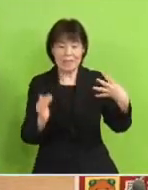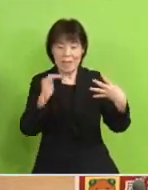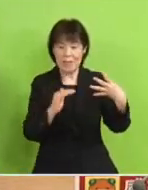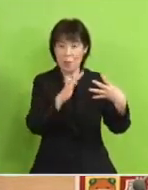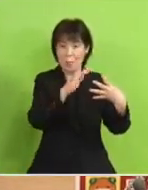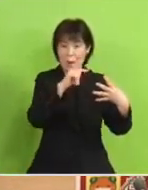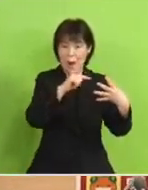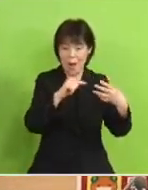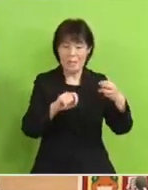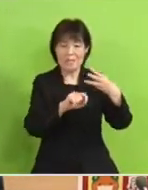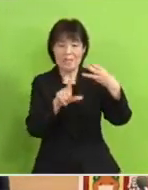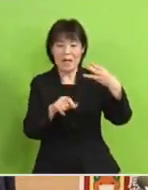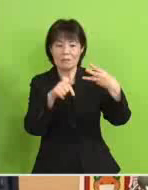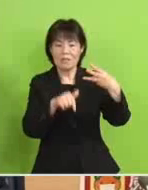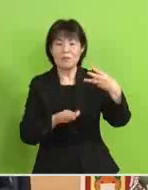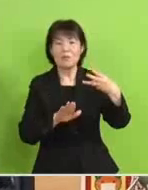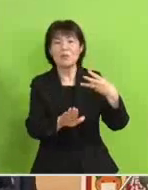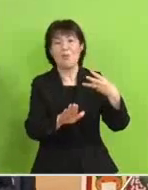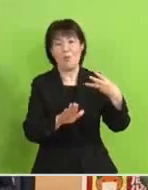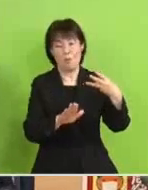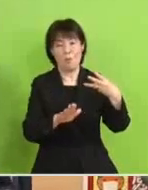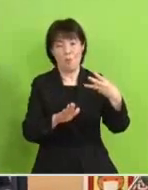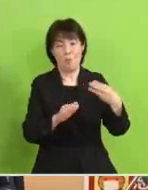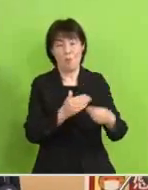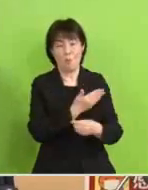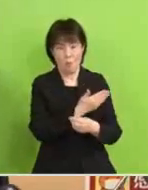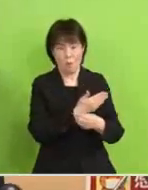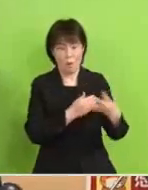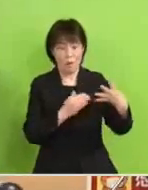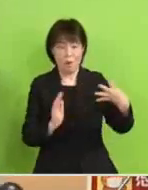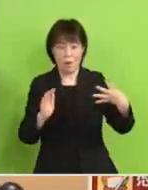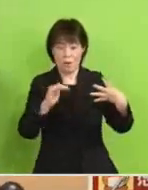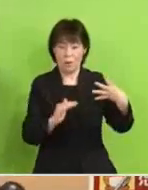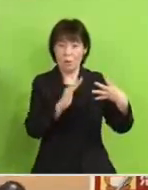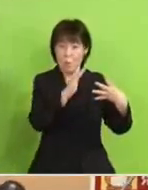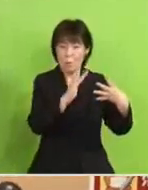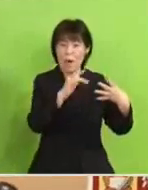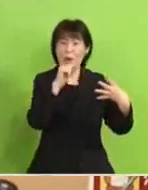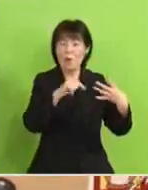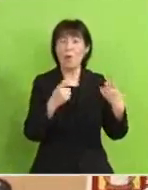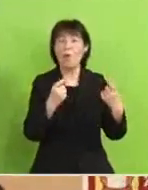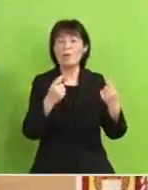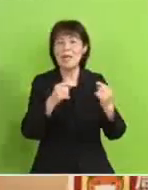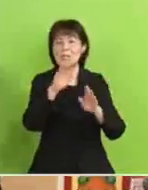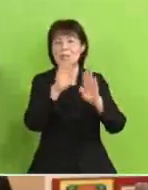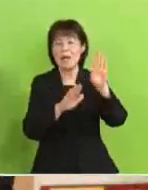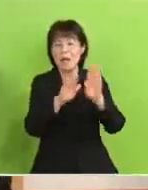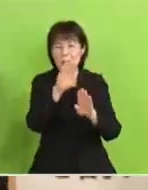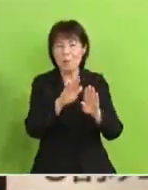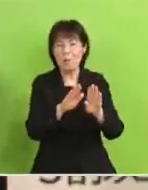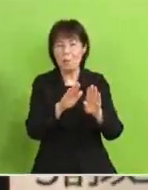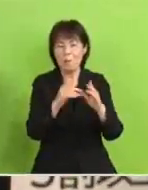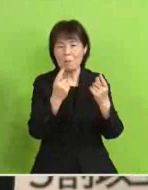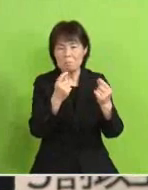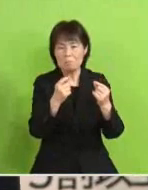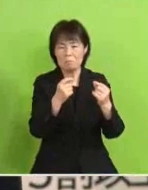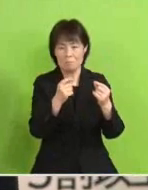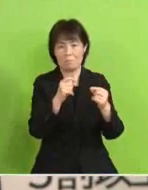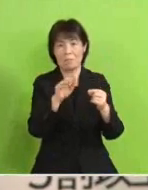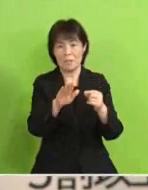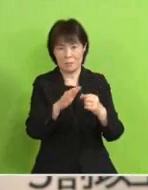波、3月下旬以降でございます。第4波においても実は同じ傾向が